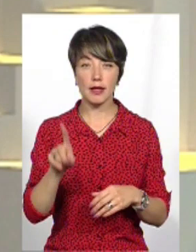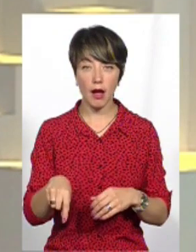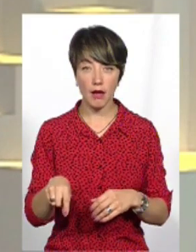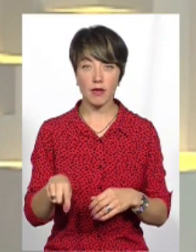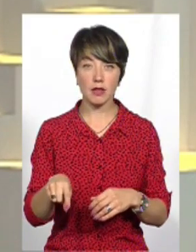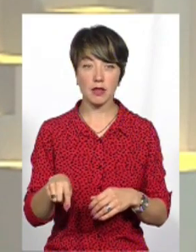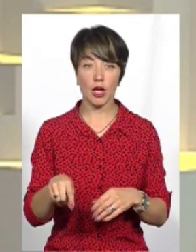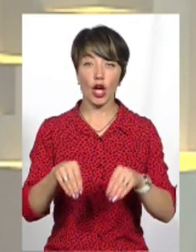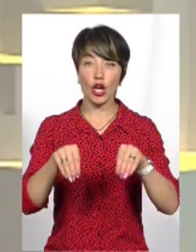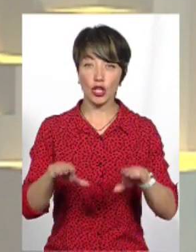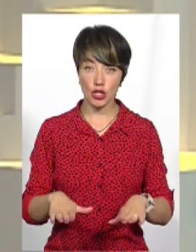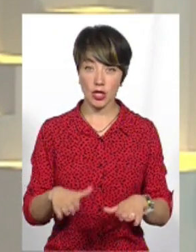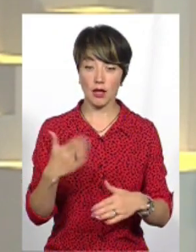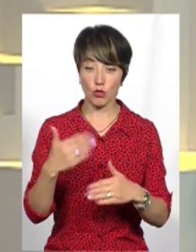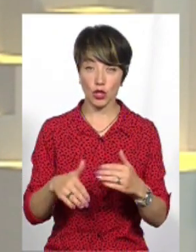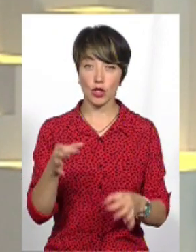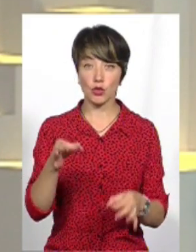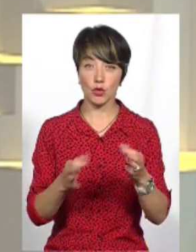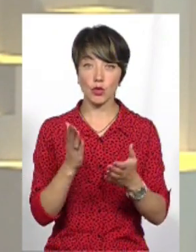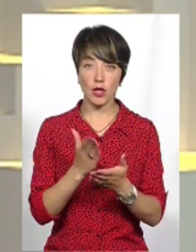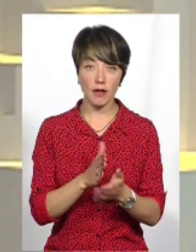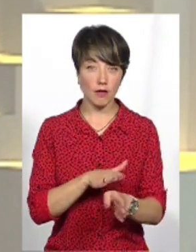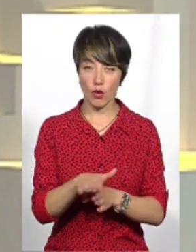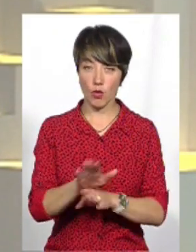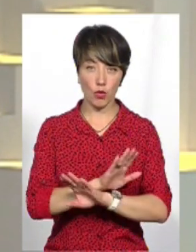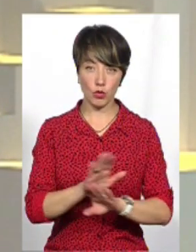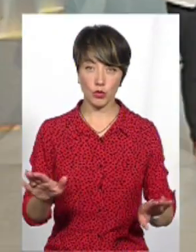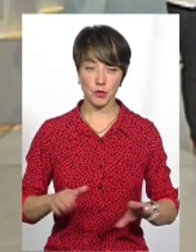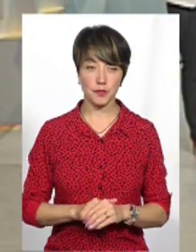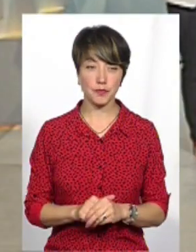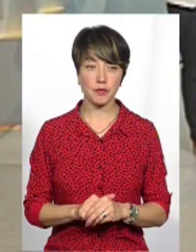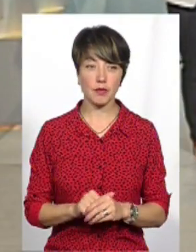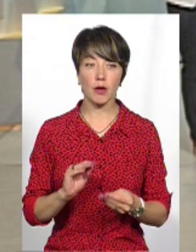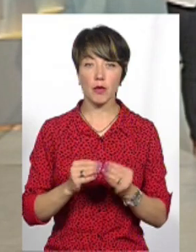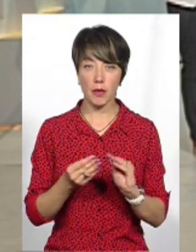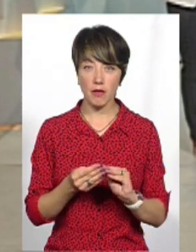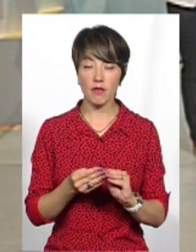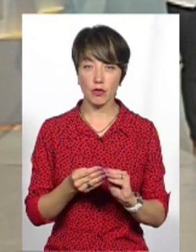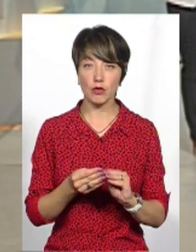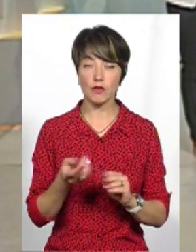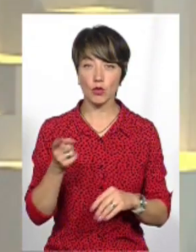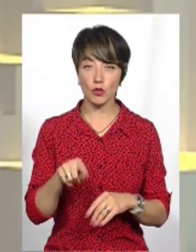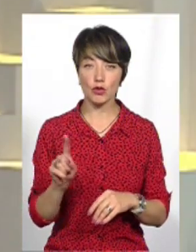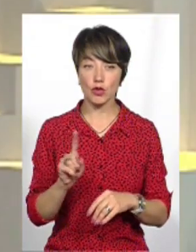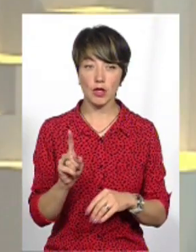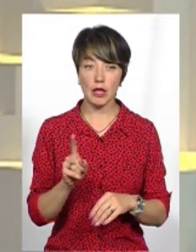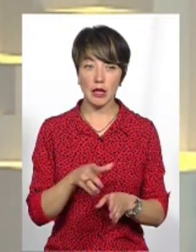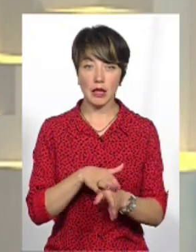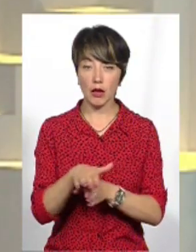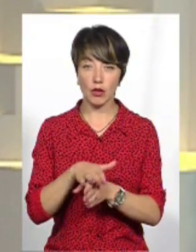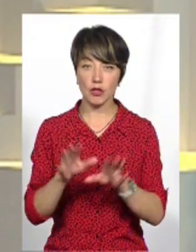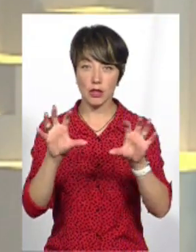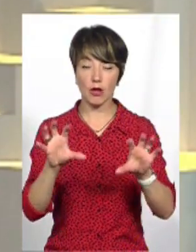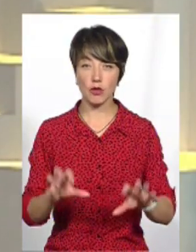навіть винесене рішення, а чиновники все рівно його не виконують. То тут в чому проблема? Тут в тому, проблема в тому, що не